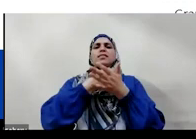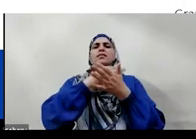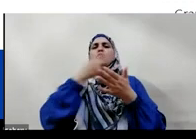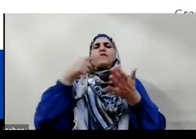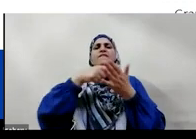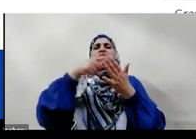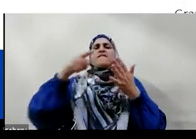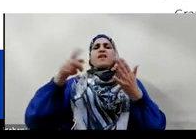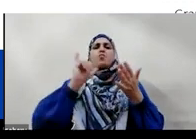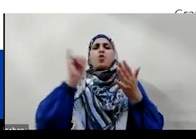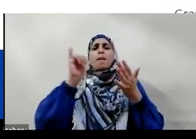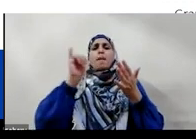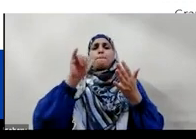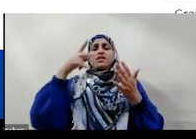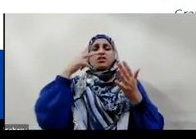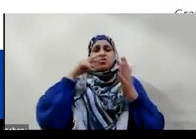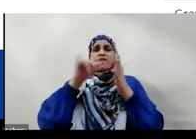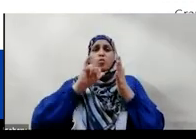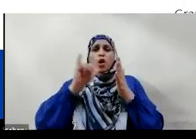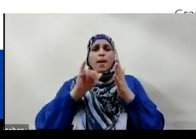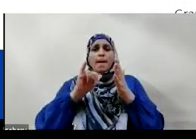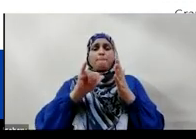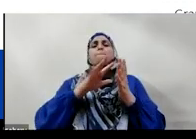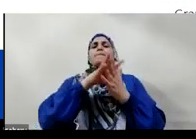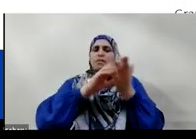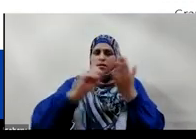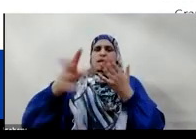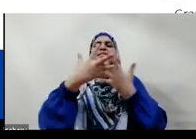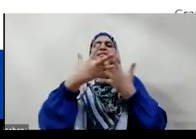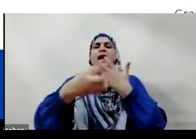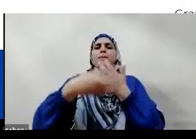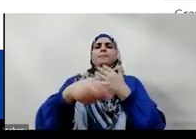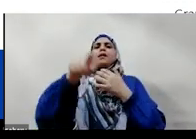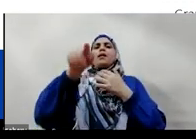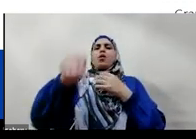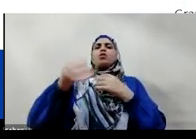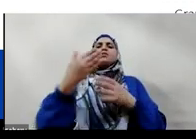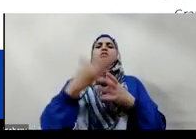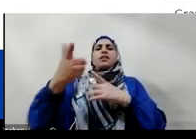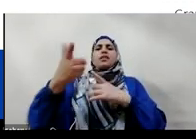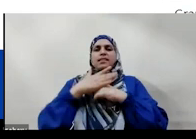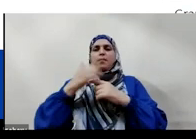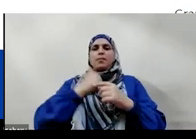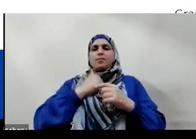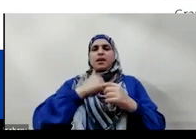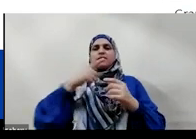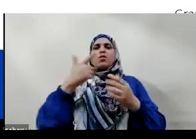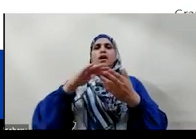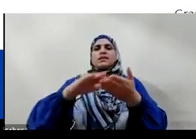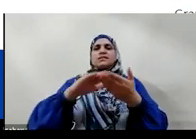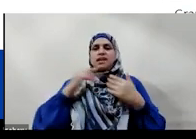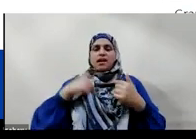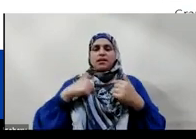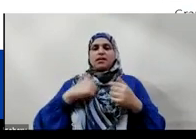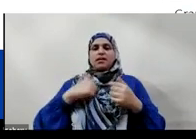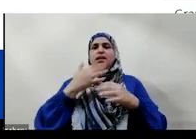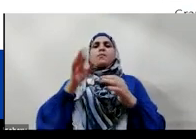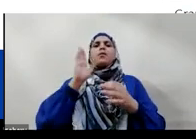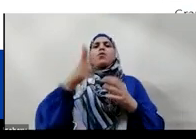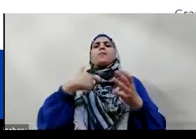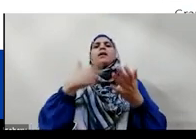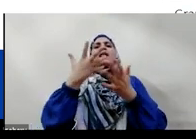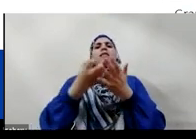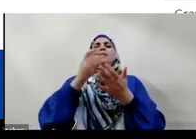seminars، حضرت conferences، حاسس إن هي دي هتبقى supporting document أو هتدعم ال application بتاعي، ممكن أعمل لها upload